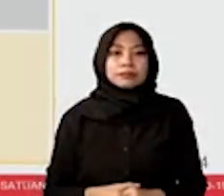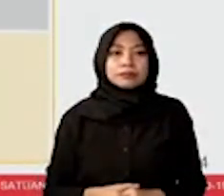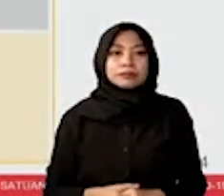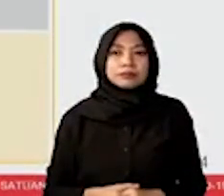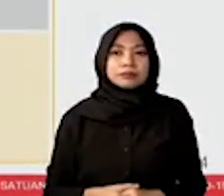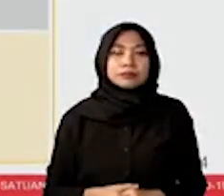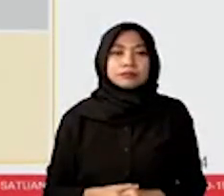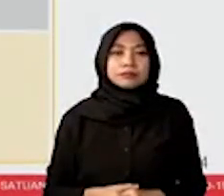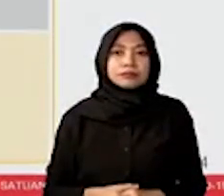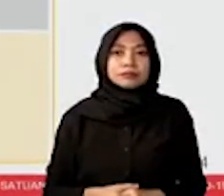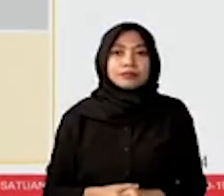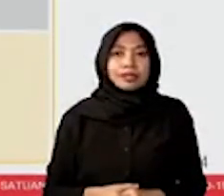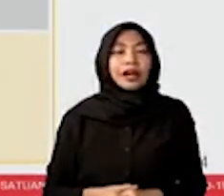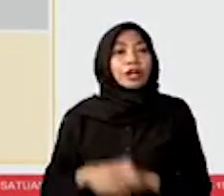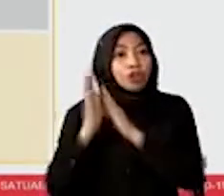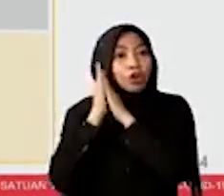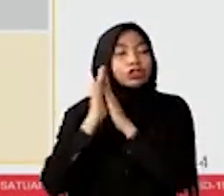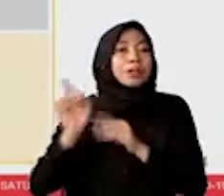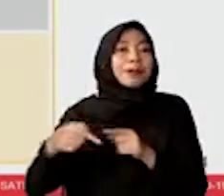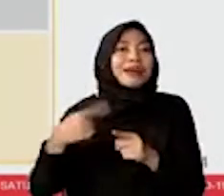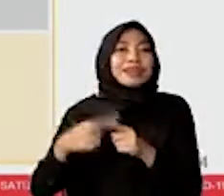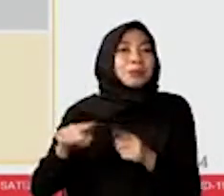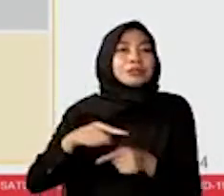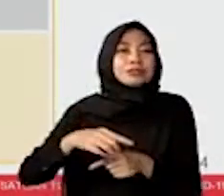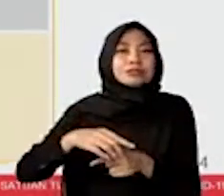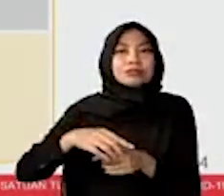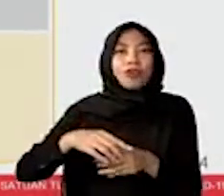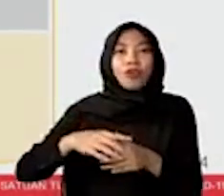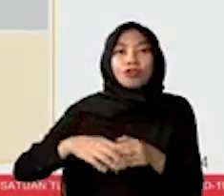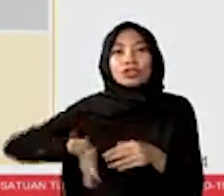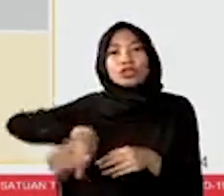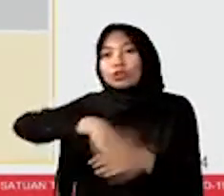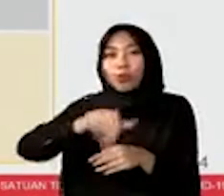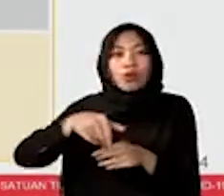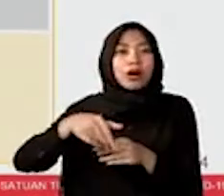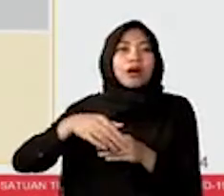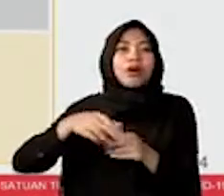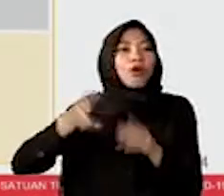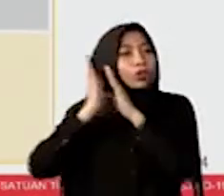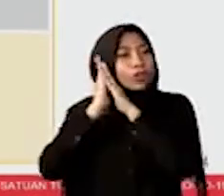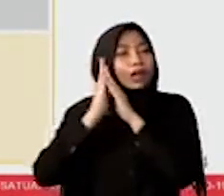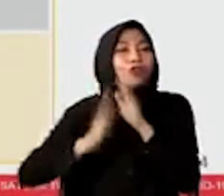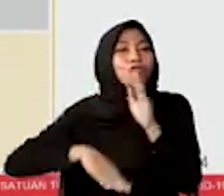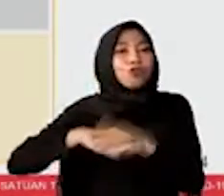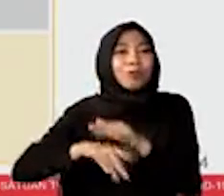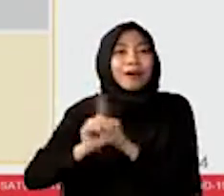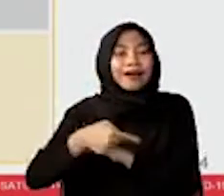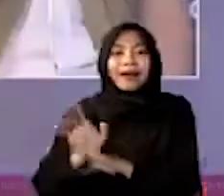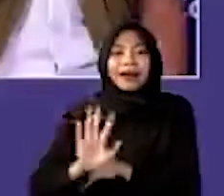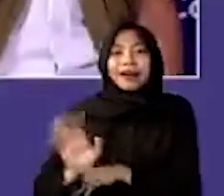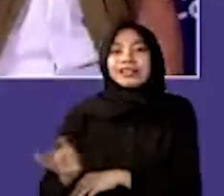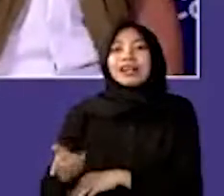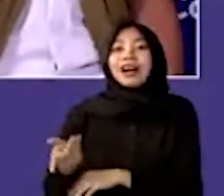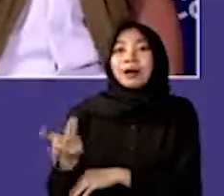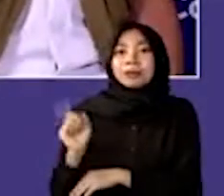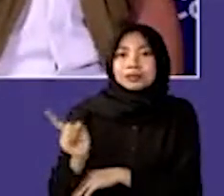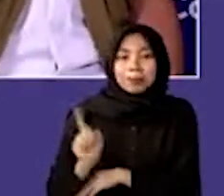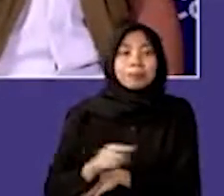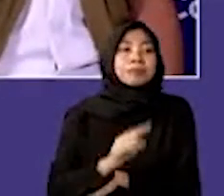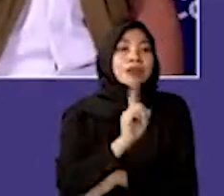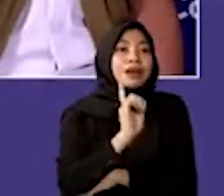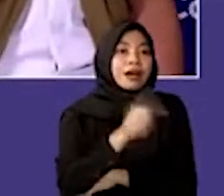digunakan hanya memang belum seluruh hotel yang disiapkan oleh phri itu terpenuhi karena ternyata